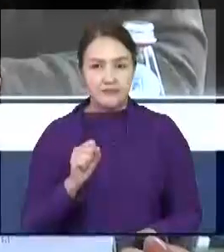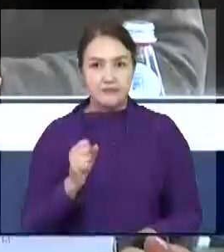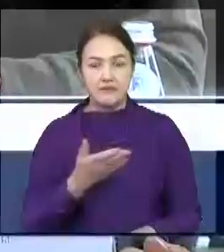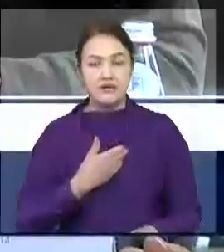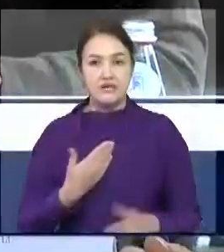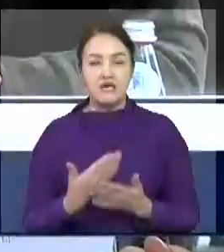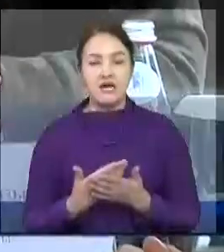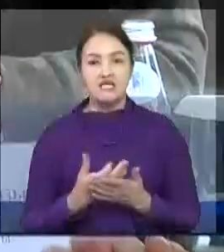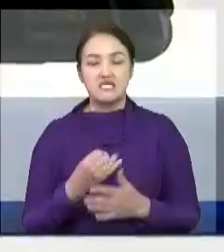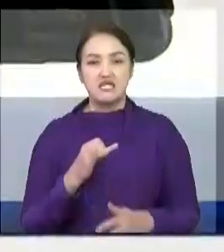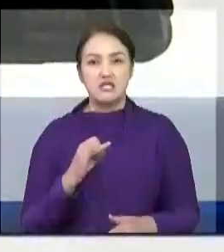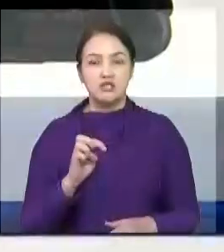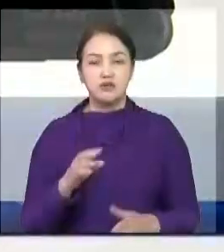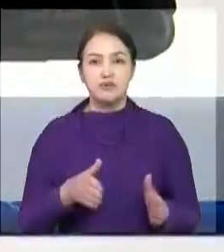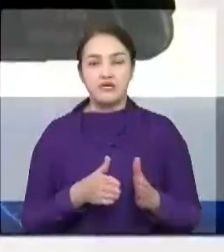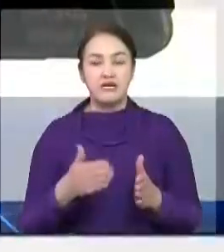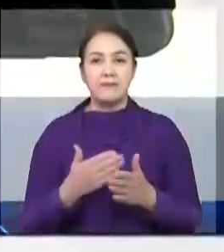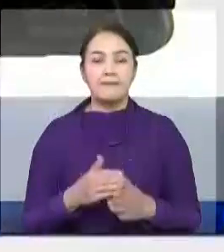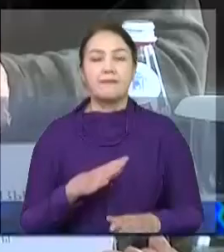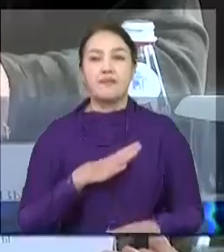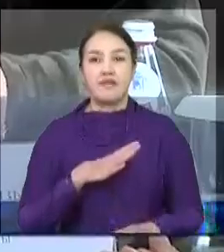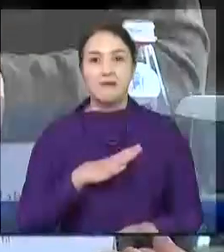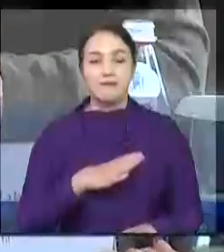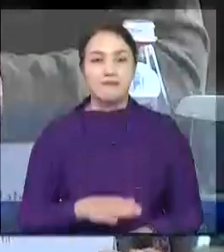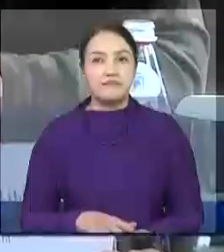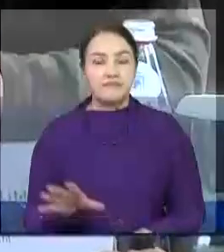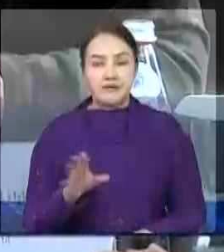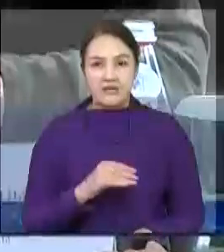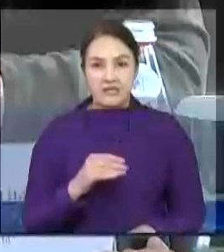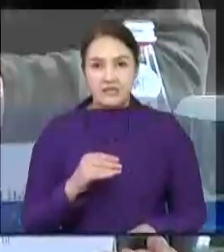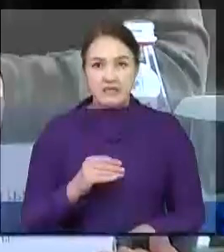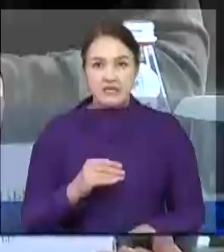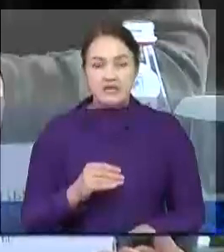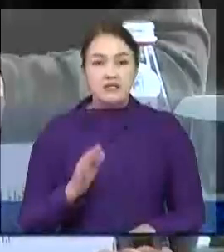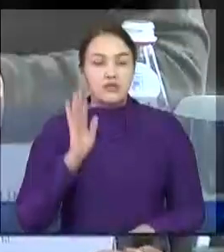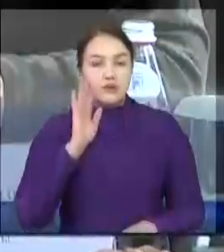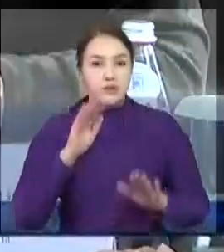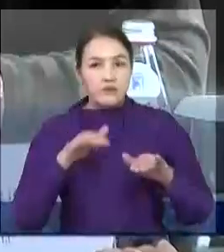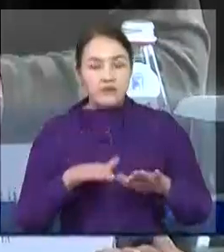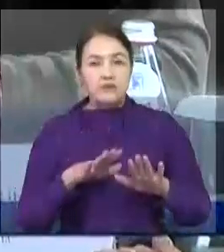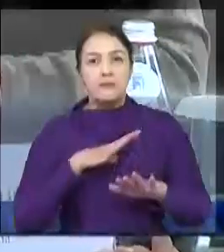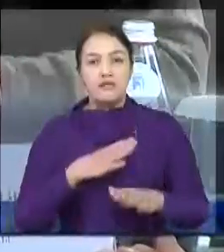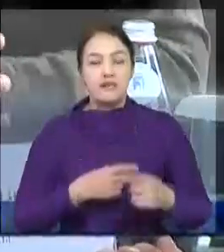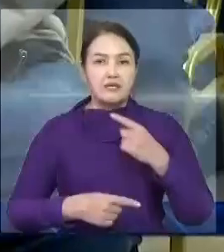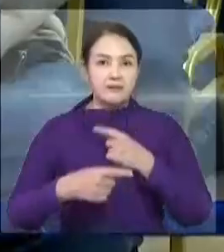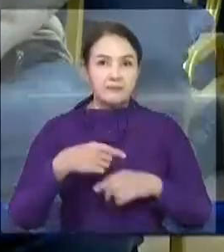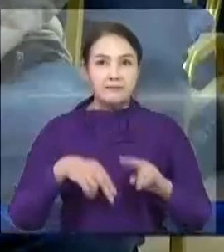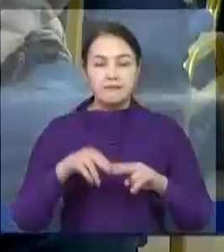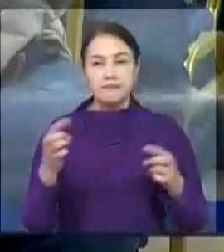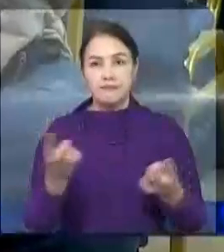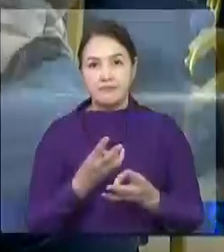біздің ақши шлюзіміз болды, жарқында шлюзі болды, оның бәрін кеше тасқын су алып кетті. Оларды қайтадан салу керек.